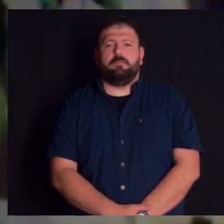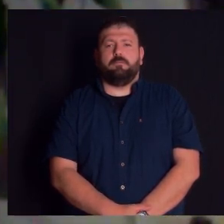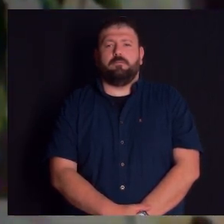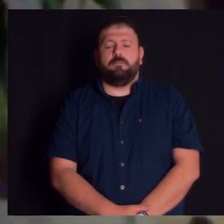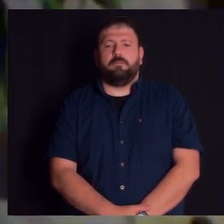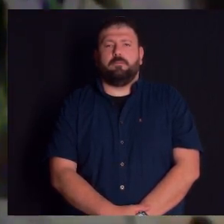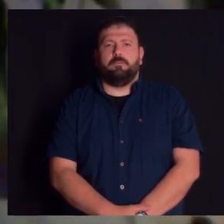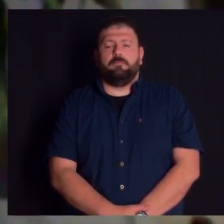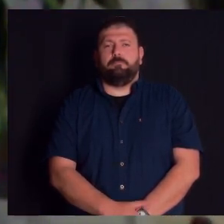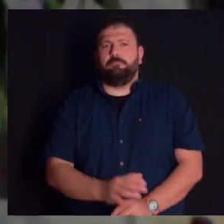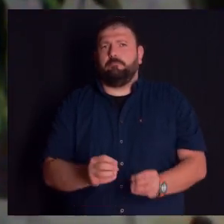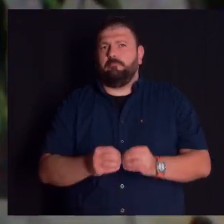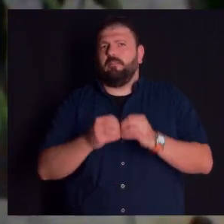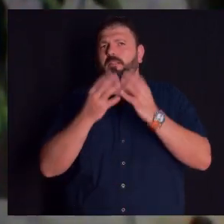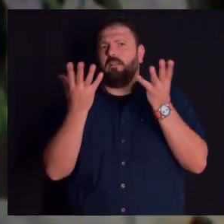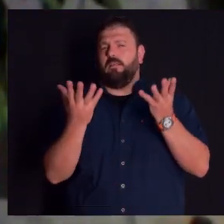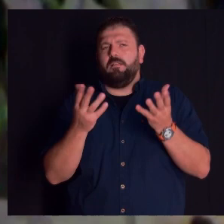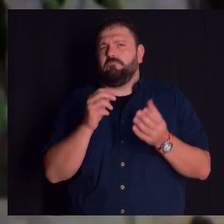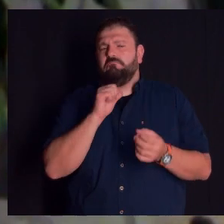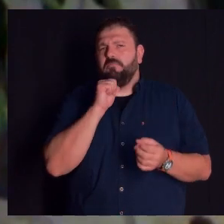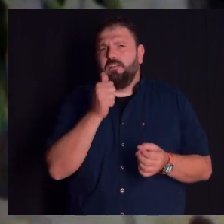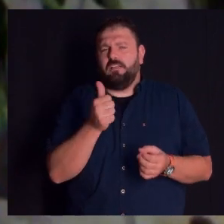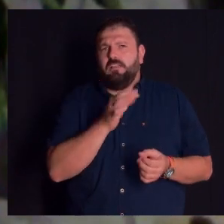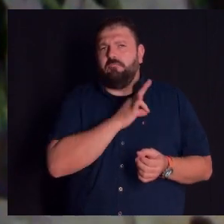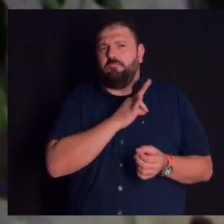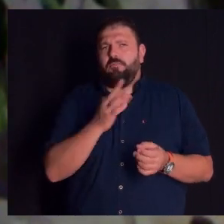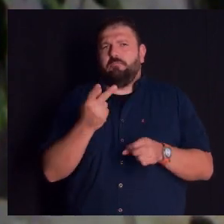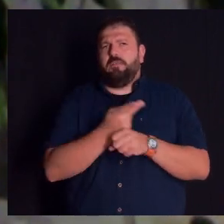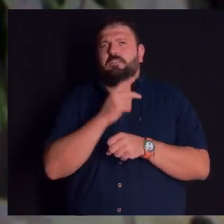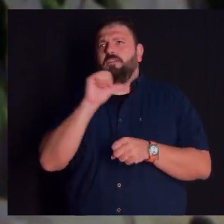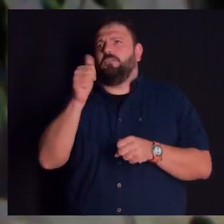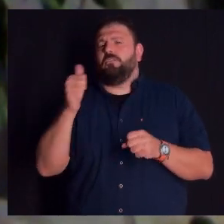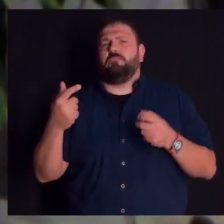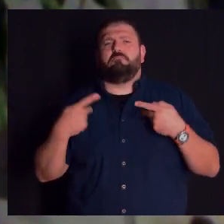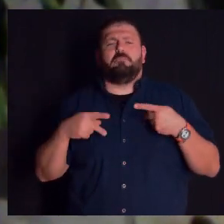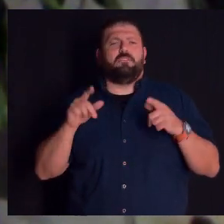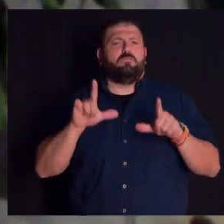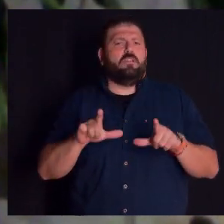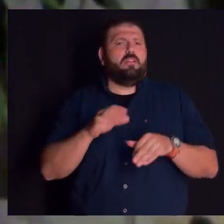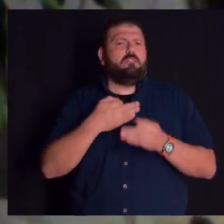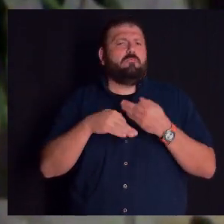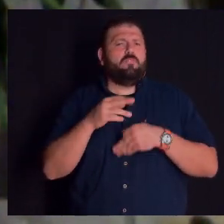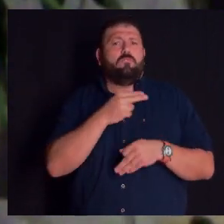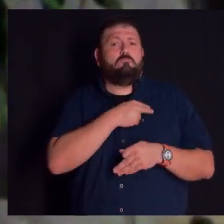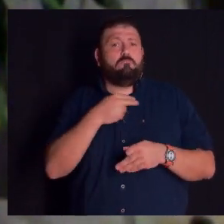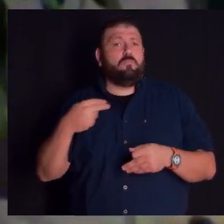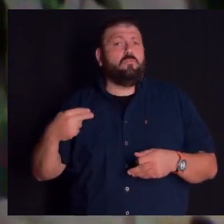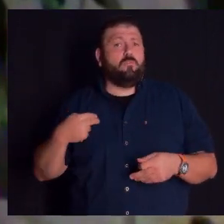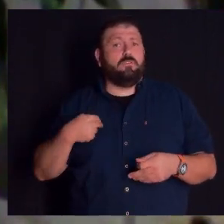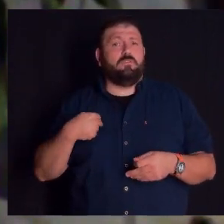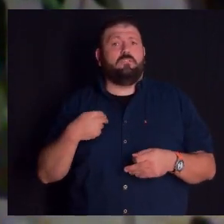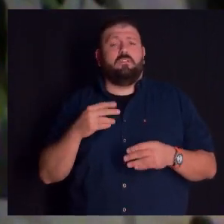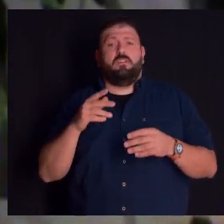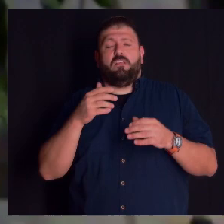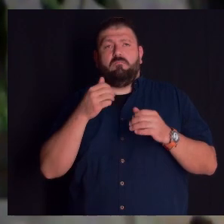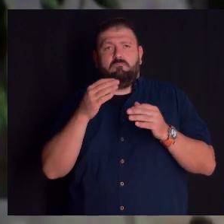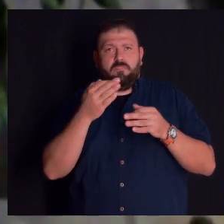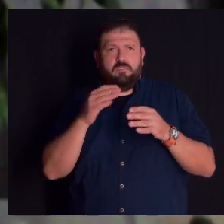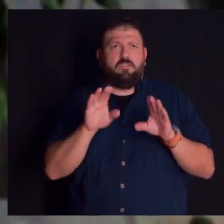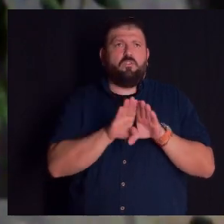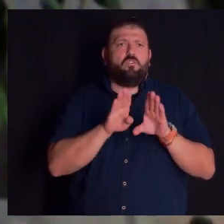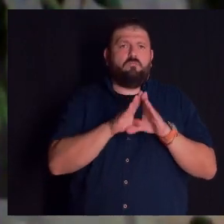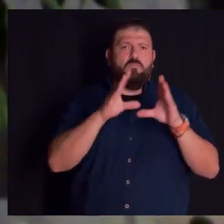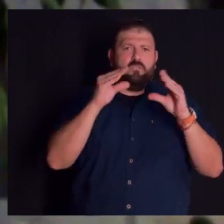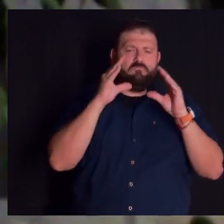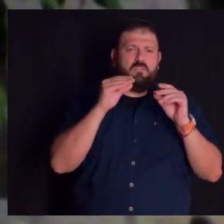друга. Claro que nada puede Obviously, sustituir nothing encuentros will virtuales replace en face-to-face contact. en nuestras academias, In en our